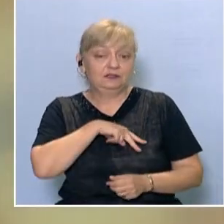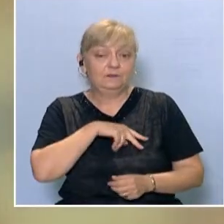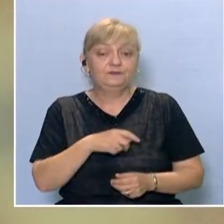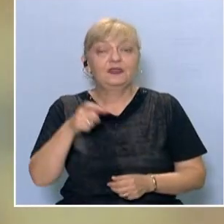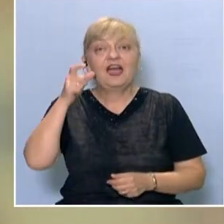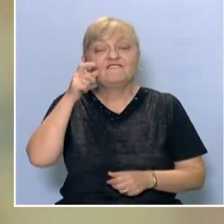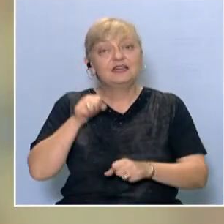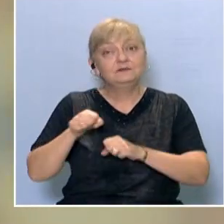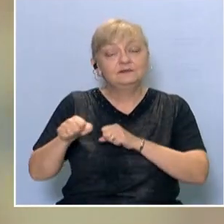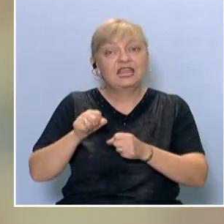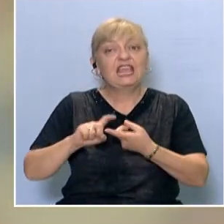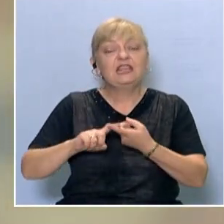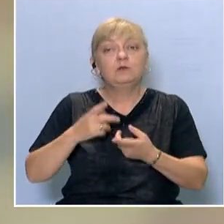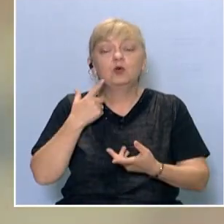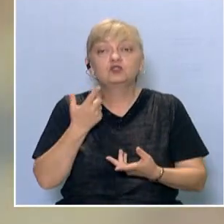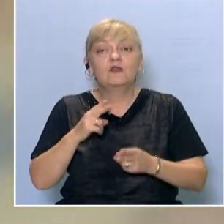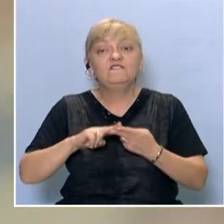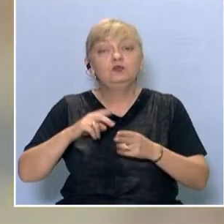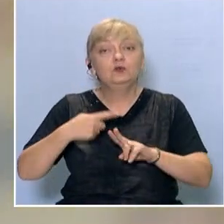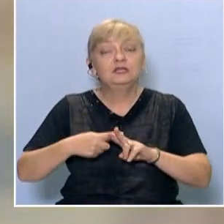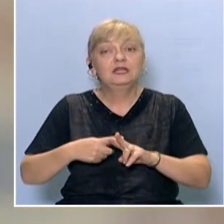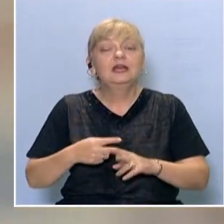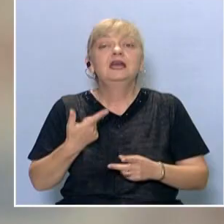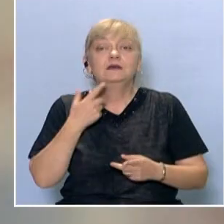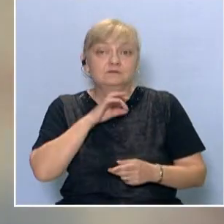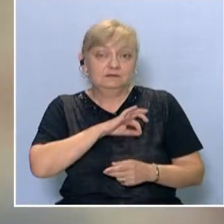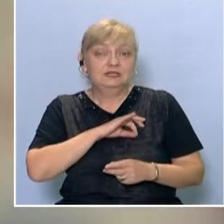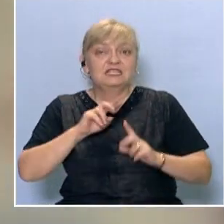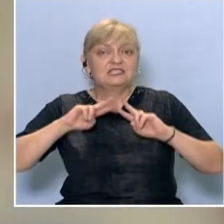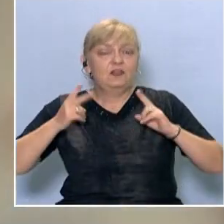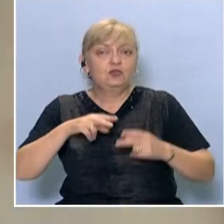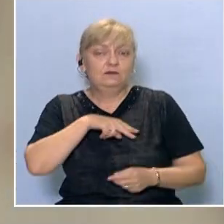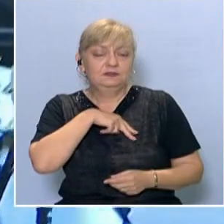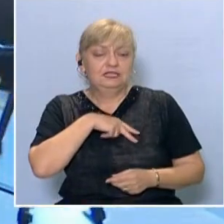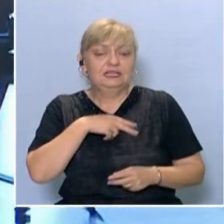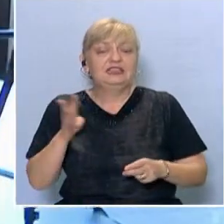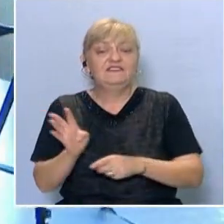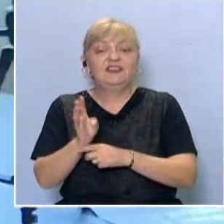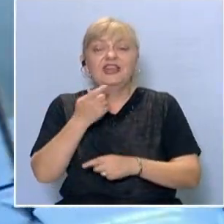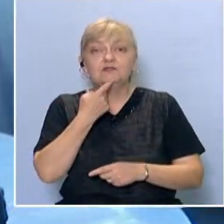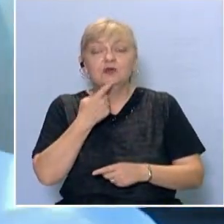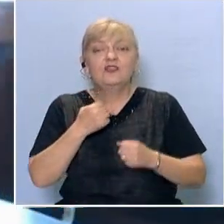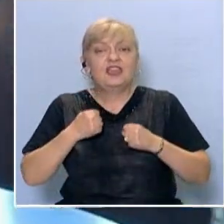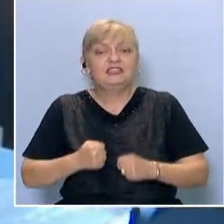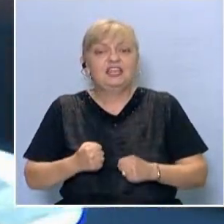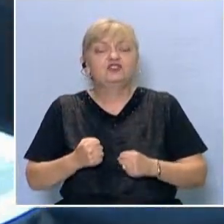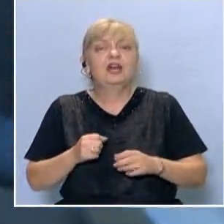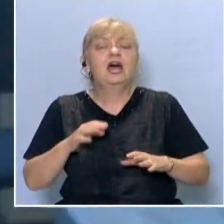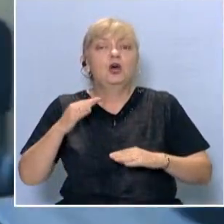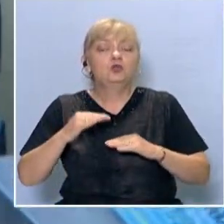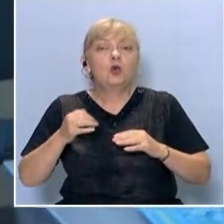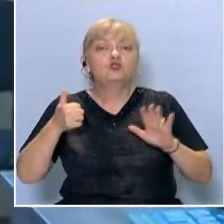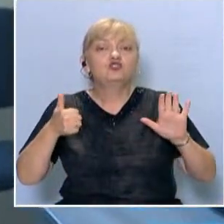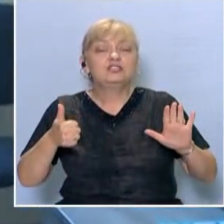Варненският кикбоксер Виктор Ненков стигна до световната титла при юношите до 19 години в най-тежкия стил на ринг К1, категория до